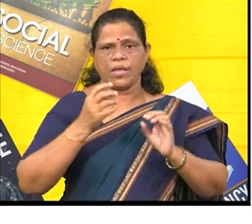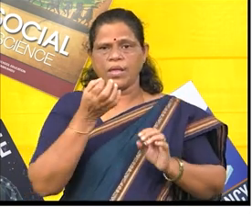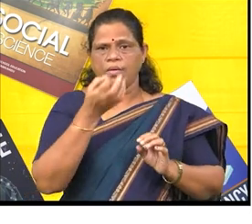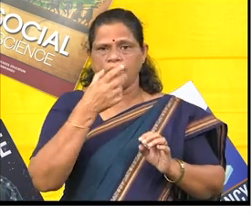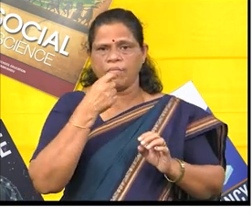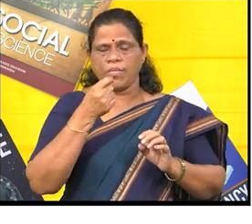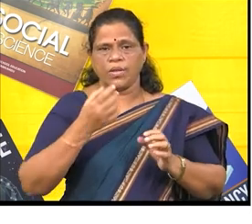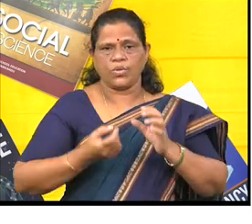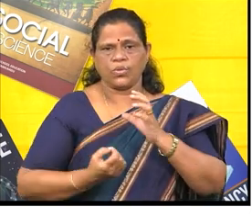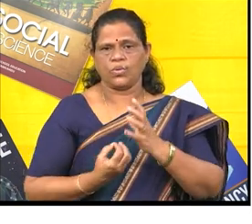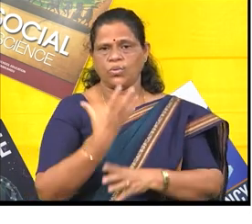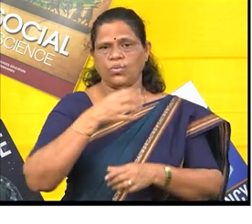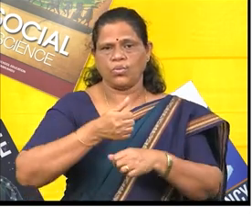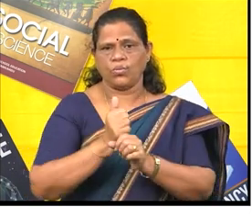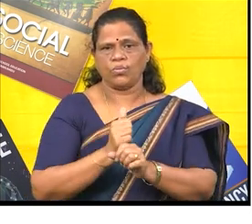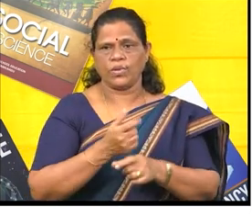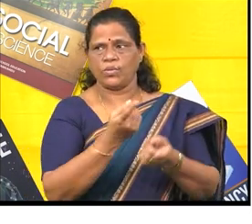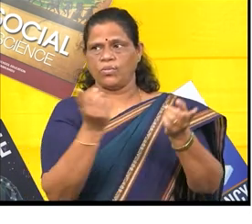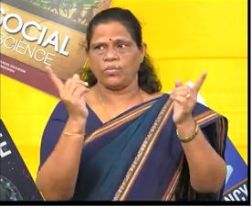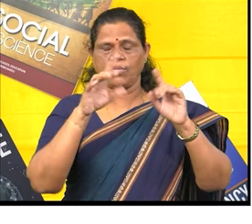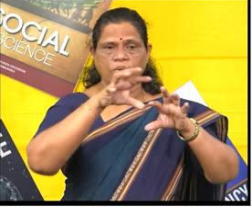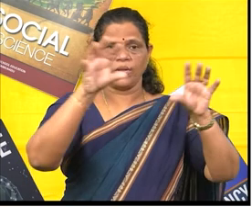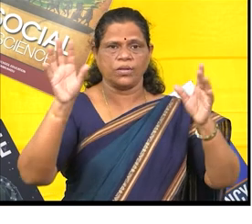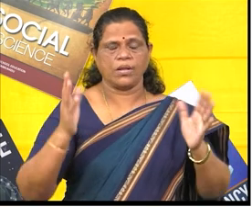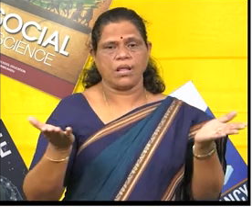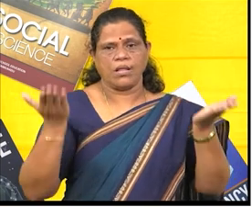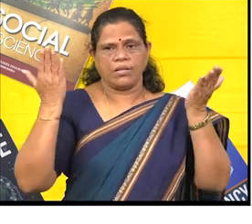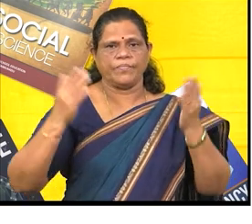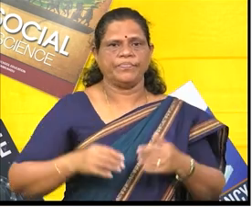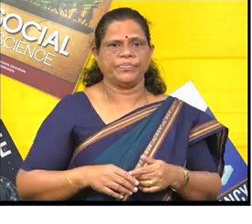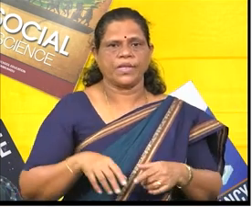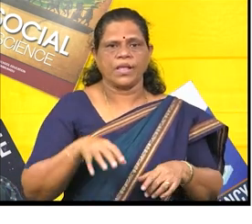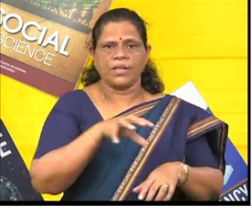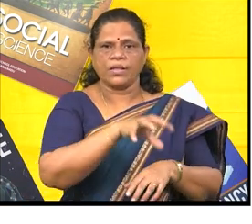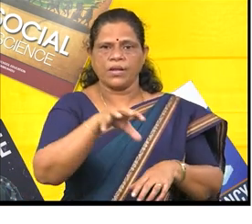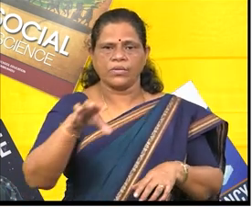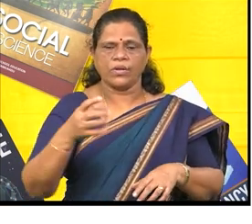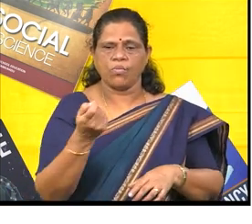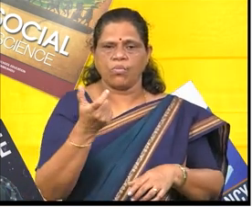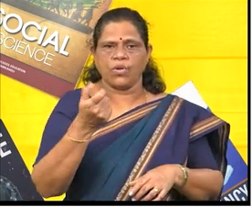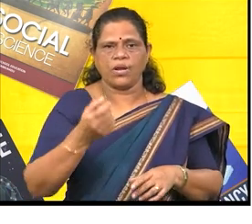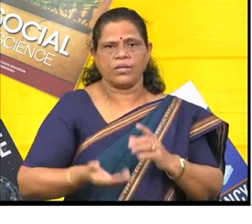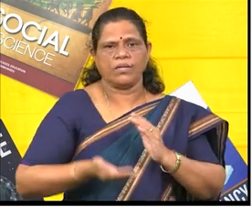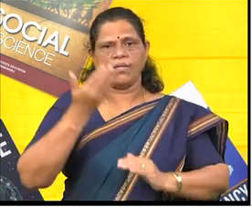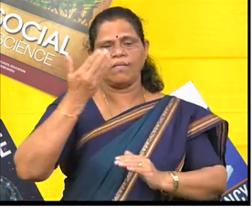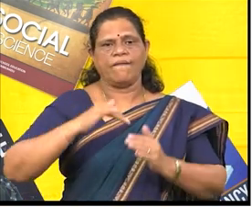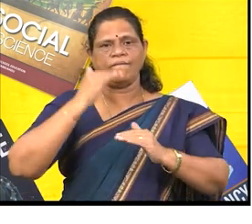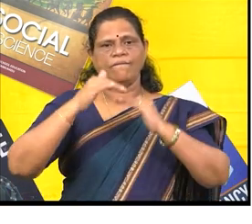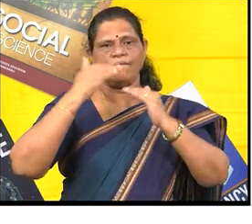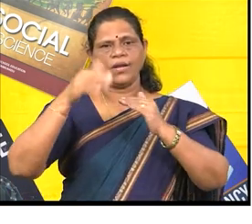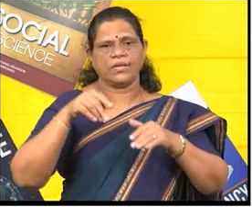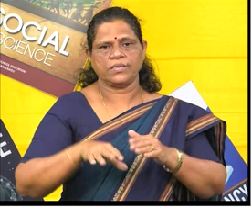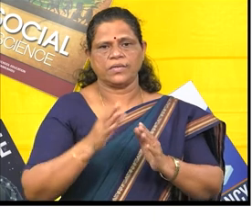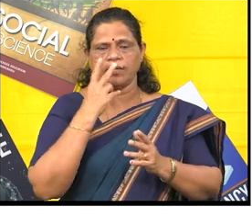மருந்து உற்பத்தி சந்தைன்னு சொல்லுவாங்க உலக நாடுகள் அனைத்துமே. அது மாதிரி நாட்டினுடைய பொருளாதார வளர்ச்சியும் மிகப்பெரிய பங்காற்றுவதற்கு காரணமே இந்த